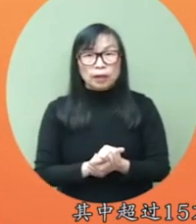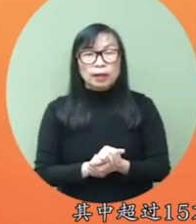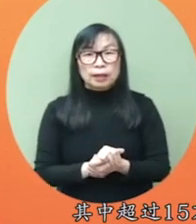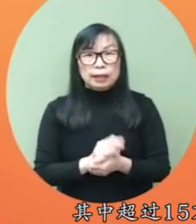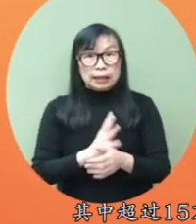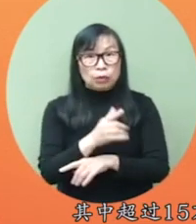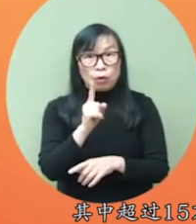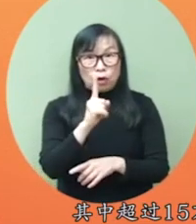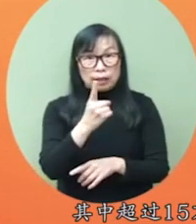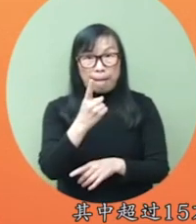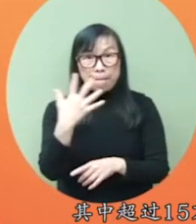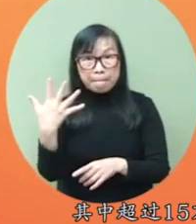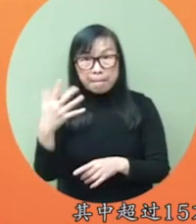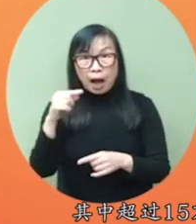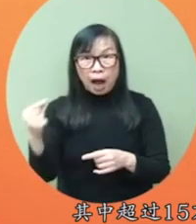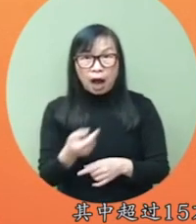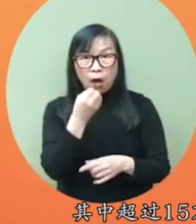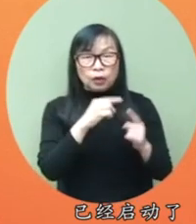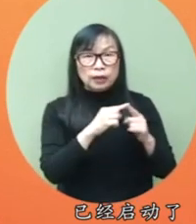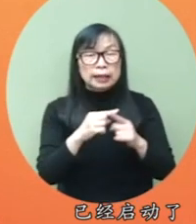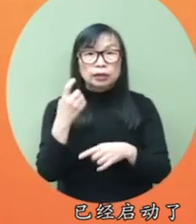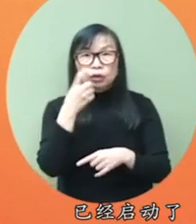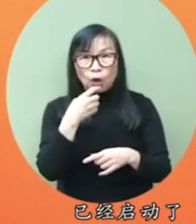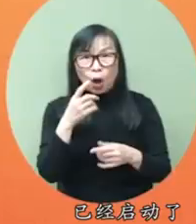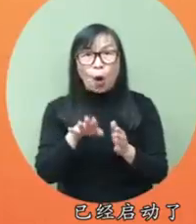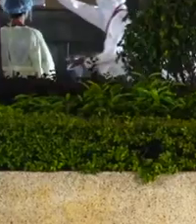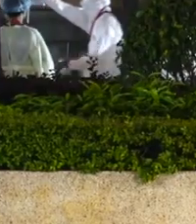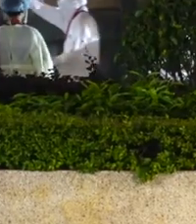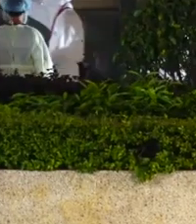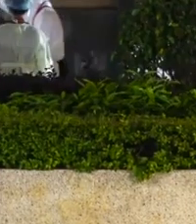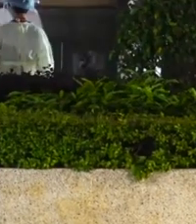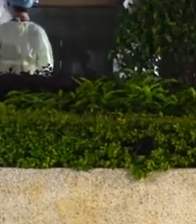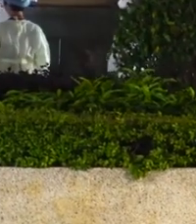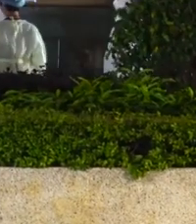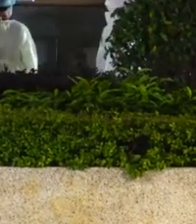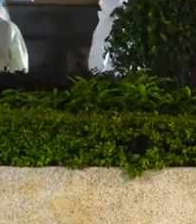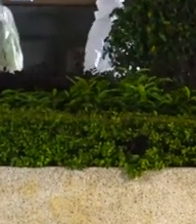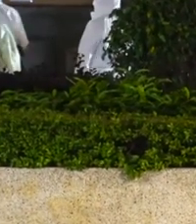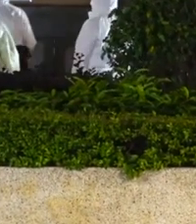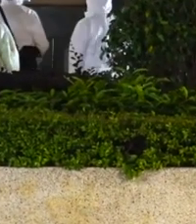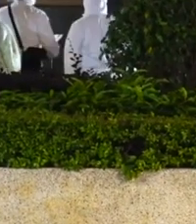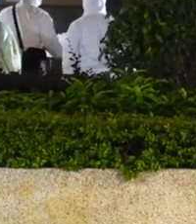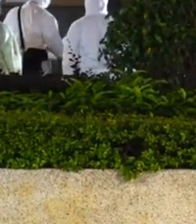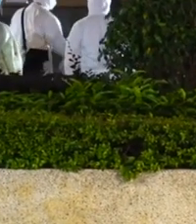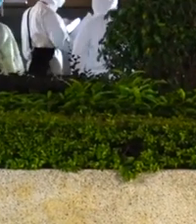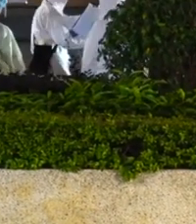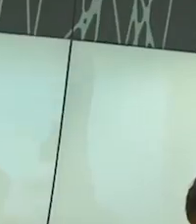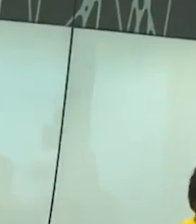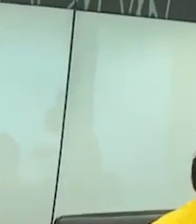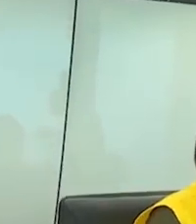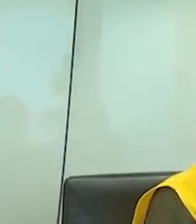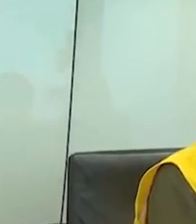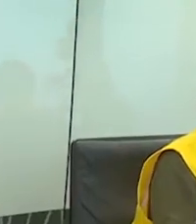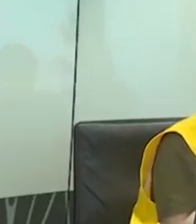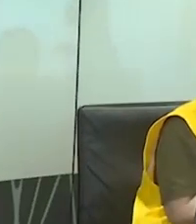超過15万嘅市民嘅帳户已經啟動咗啦。 疫情持續，疫苗接種也是市民關注的焦點。对